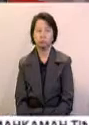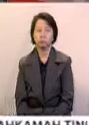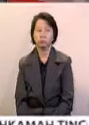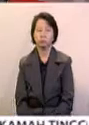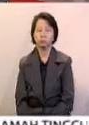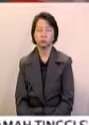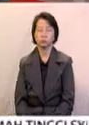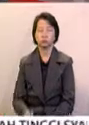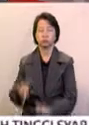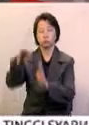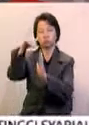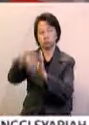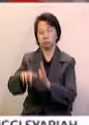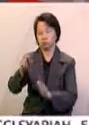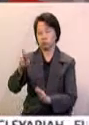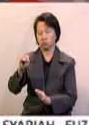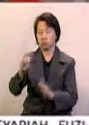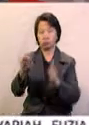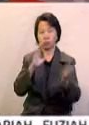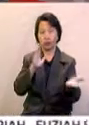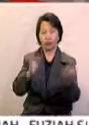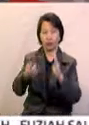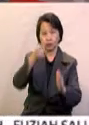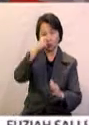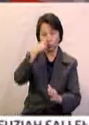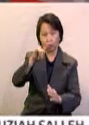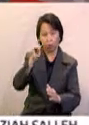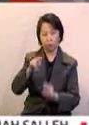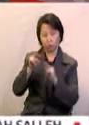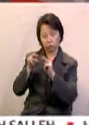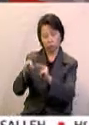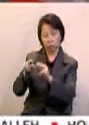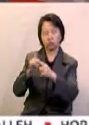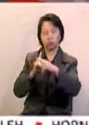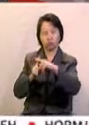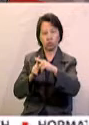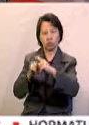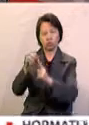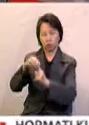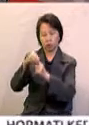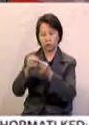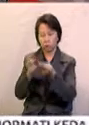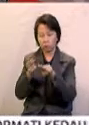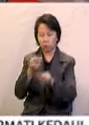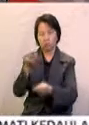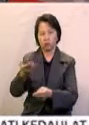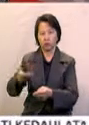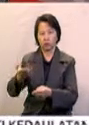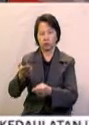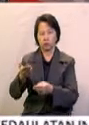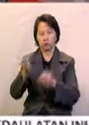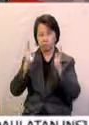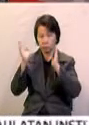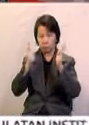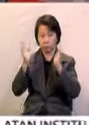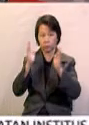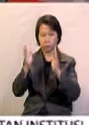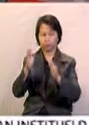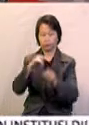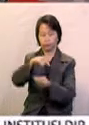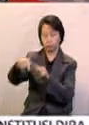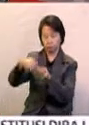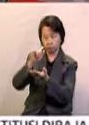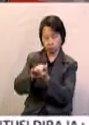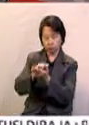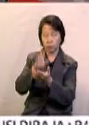kejatuhan nilai Ringgit berbanding bad Thailand perlu dilihat dari sudut positif khususnya kepada pengusaha produk tempatan dan situasi